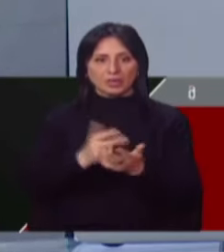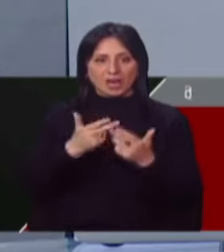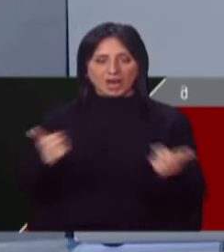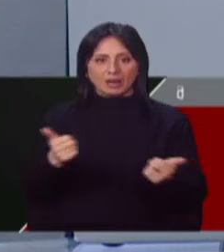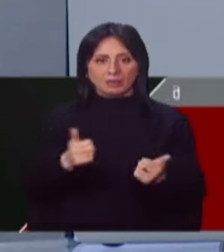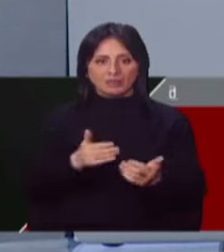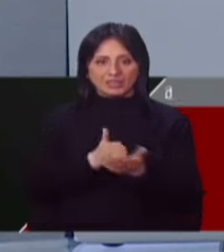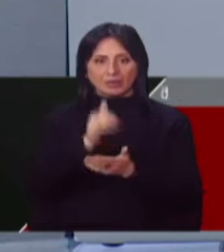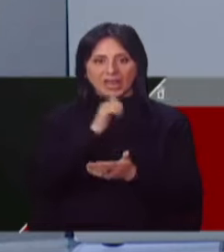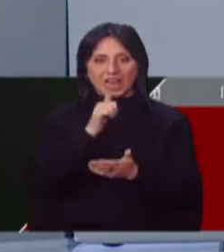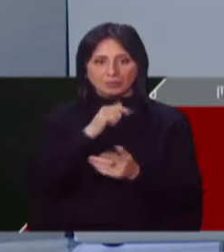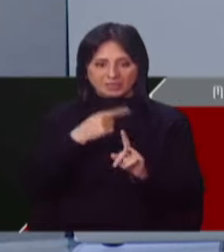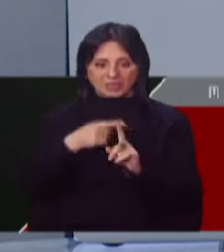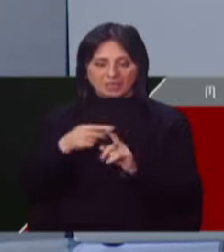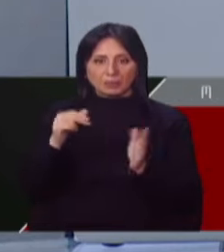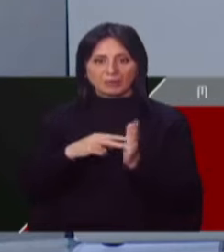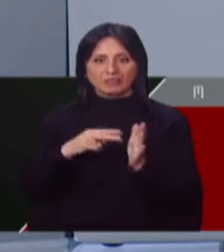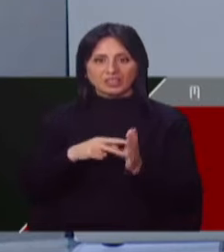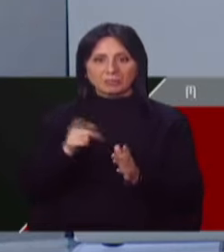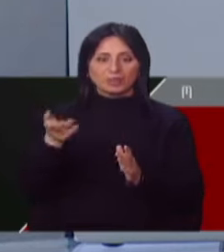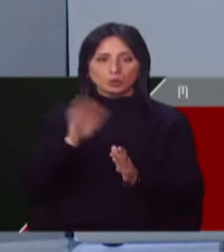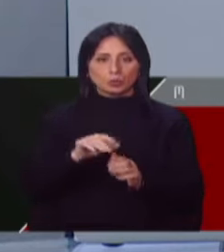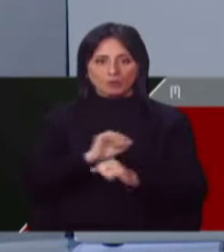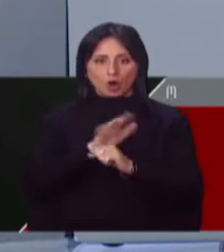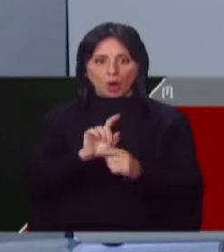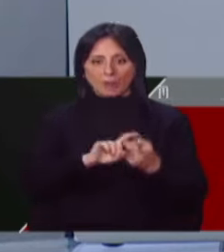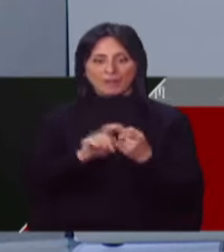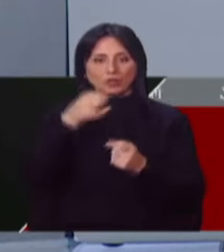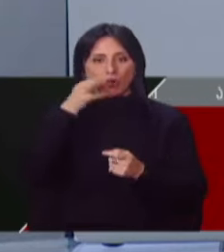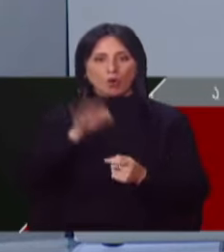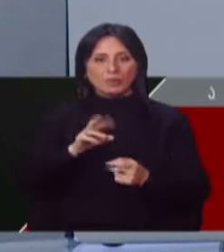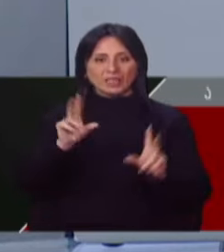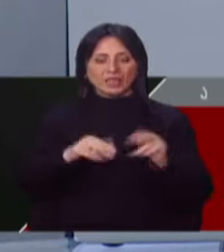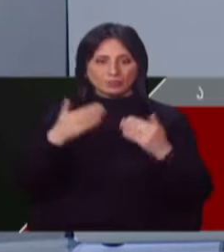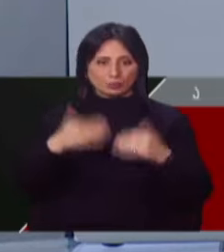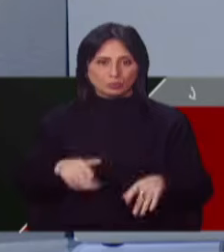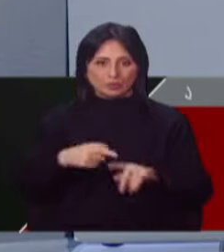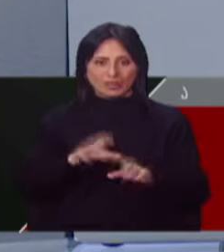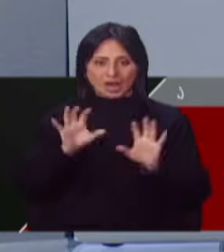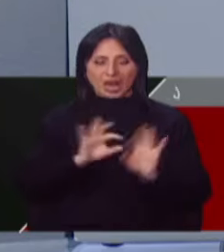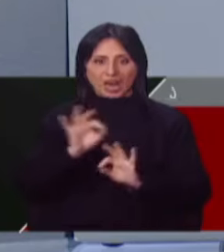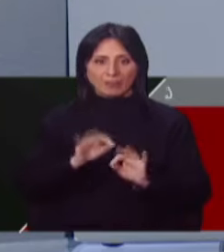бас сперос эксперта би даде би тадапа себен. Митуметес ковид пандемис камут стегле бис картуали синебит.